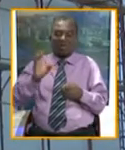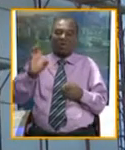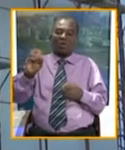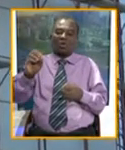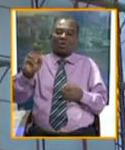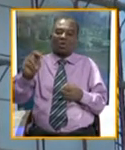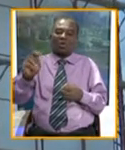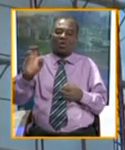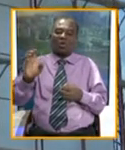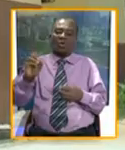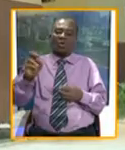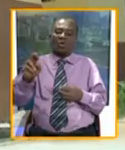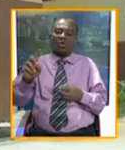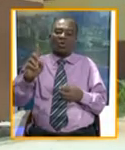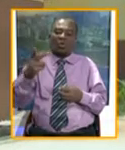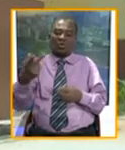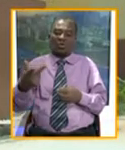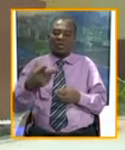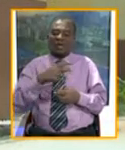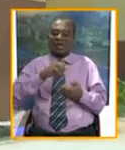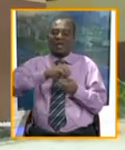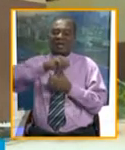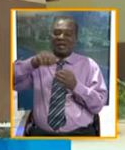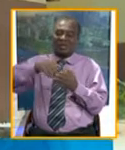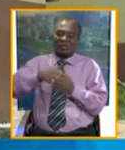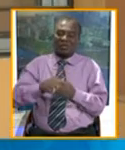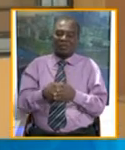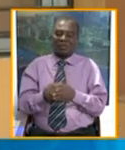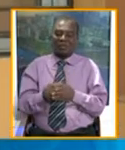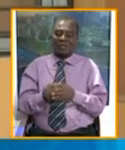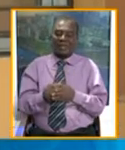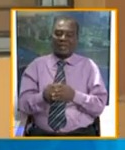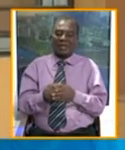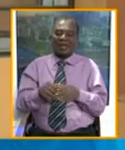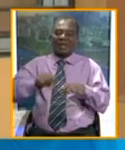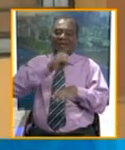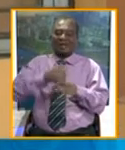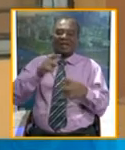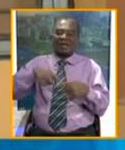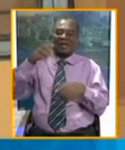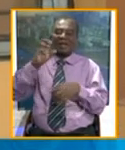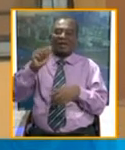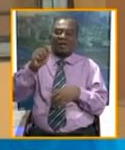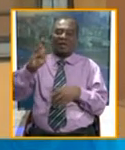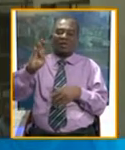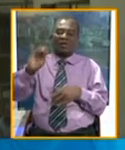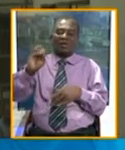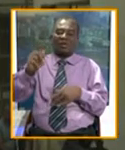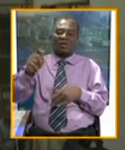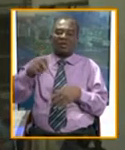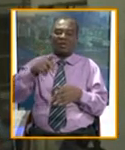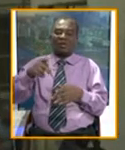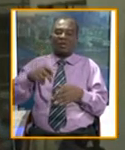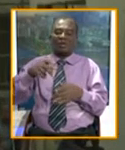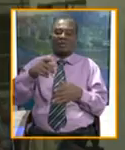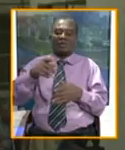logements répartis dans des triplex et des immeubles R+4. Il est situé dans la commune d'Abobo, au quartier P418, sur